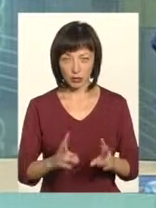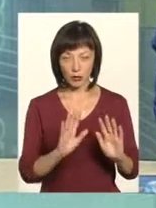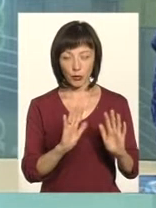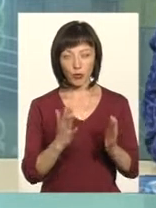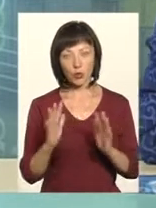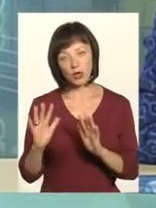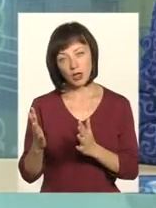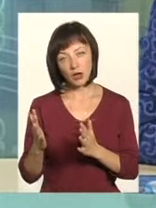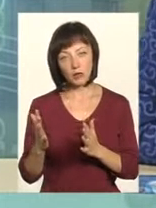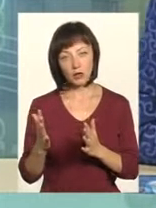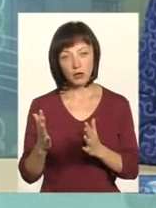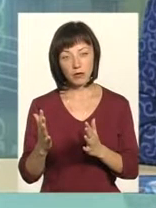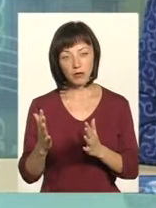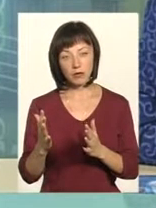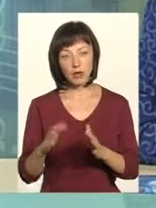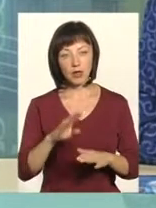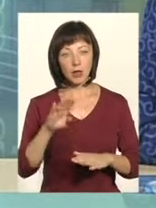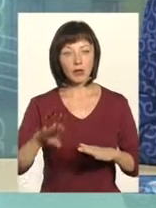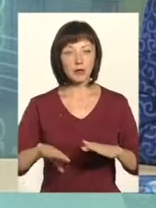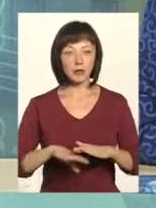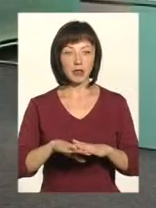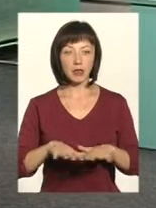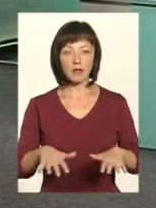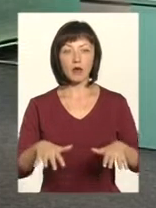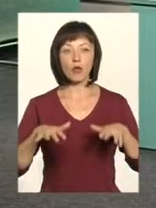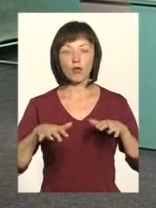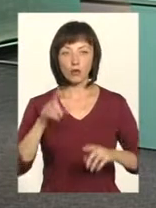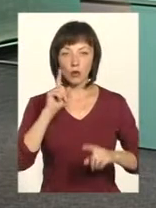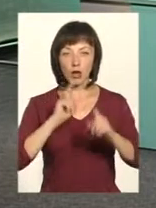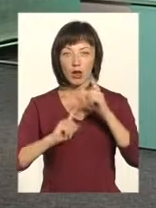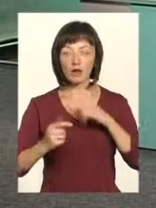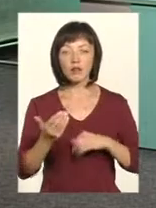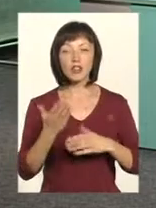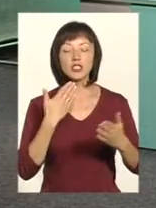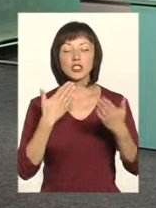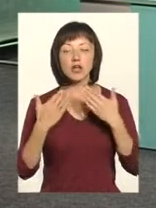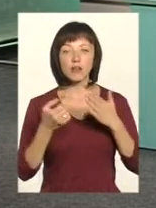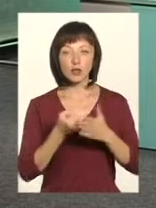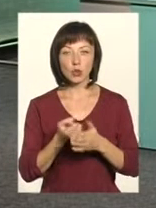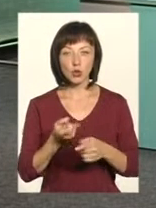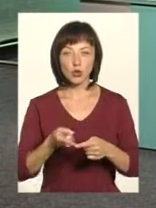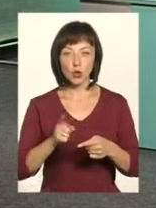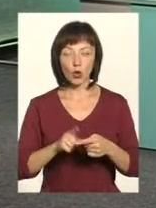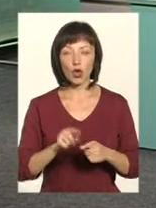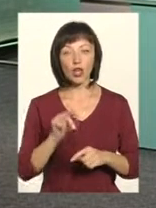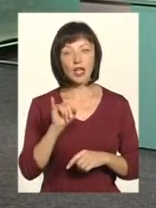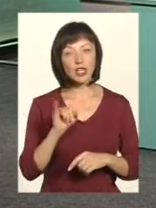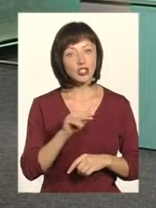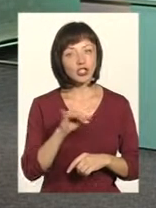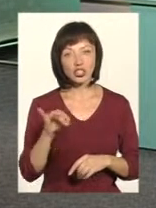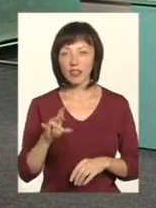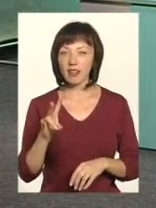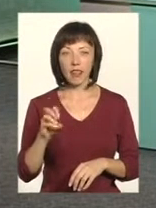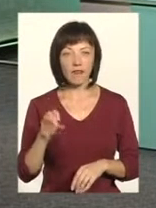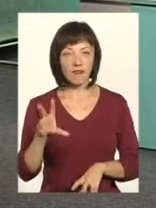подіями під стінами Верховної Ради України, ваше ставлення до цього. І чи не вважаєте ви,